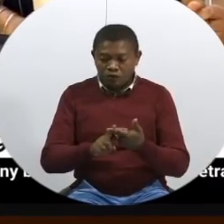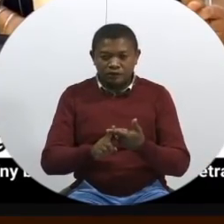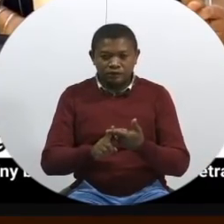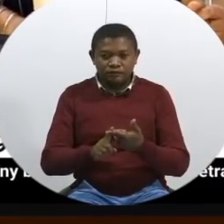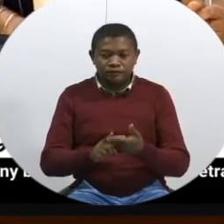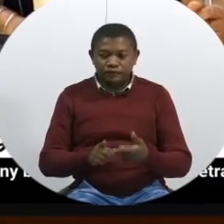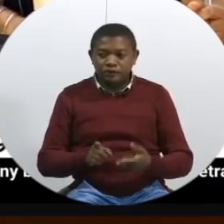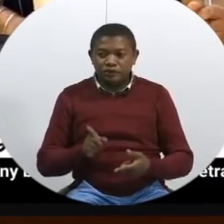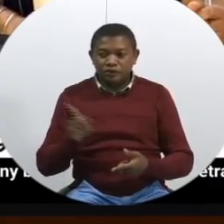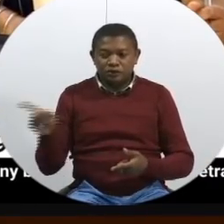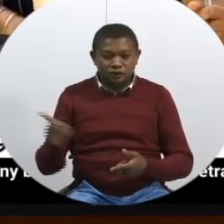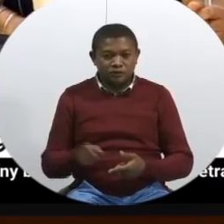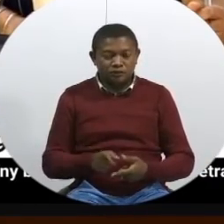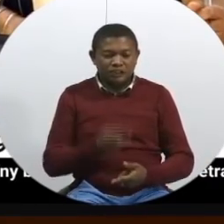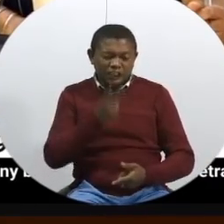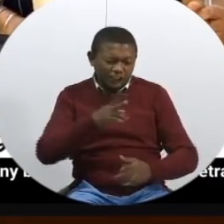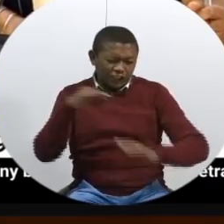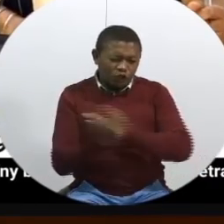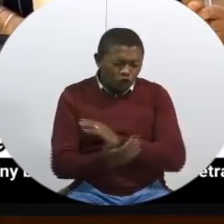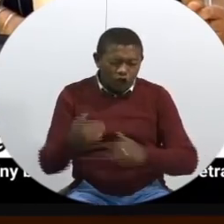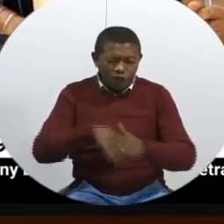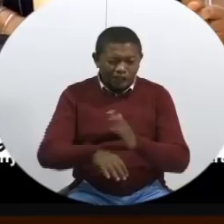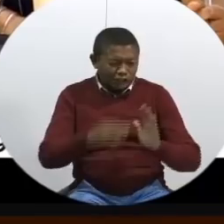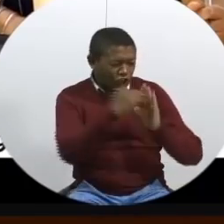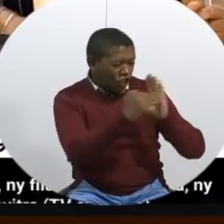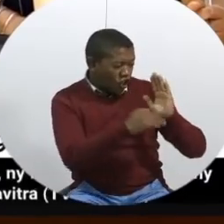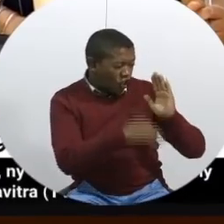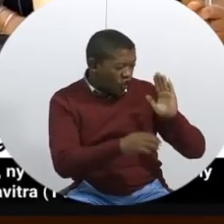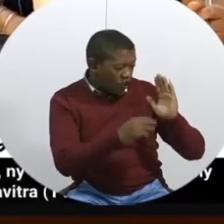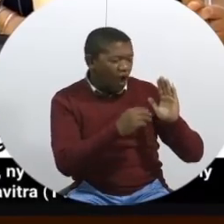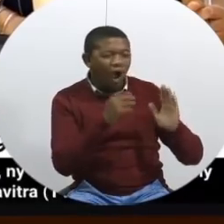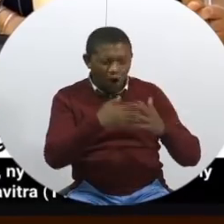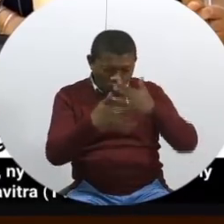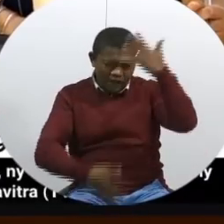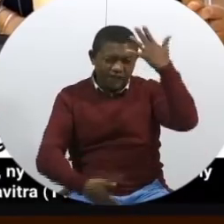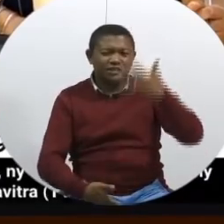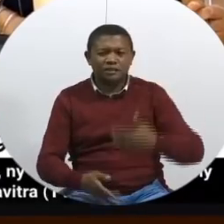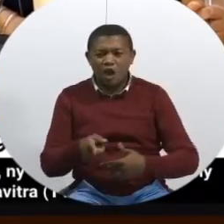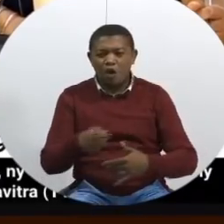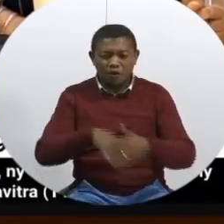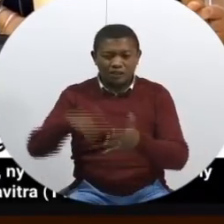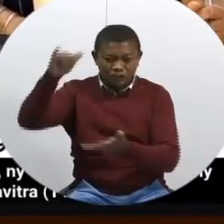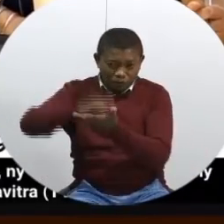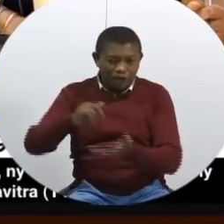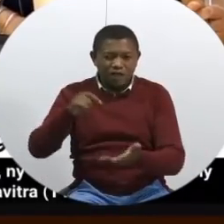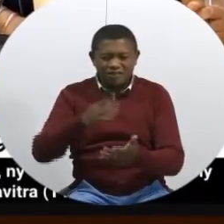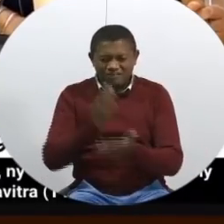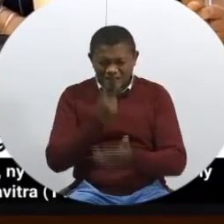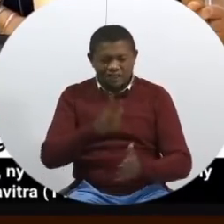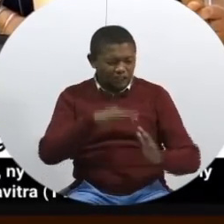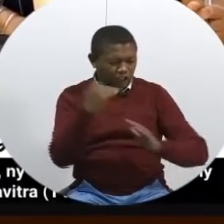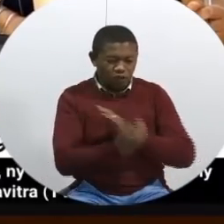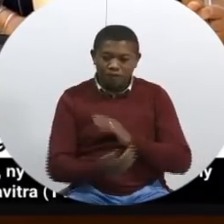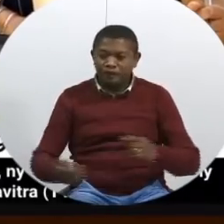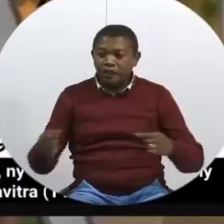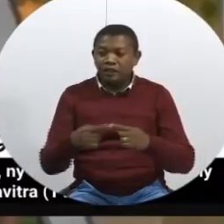ireo nandray ny sidina rehetrarehetra. Fa zao izany ny zavatra ho atao satria misy izany ilay tsy